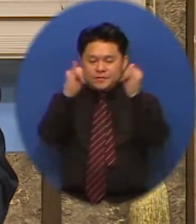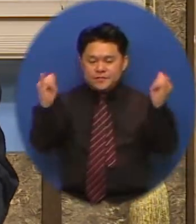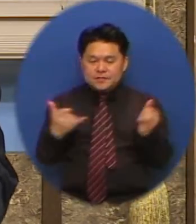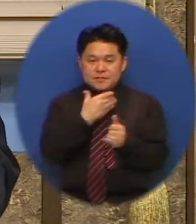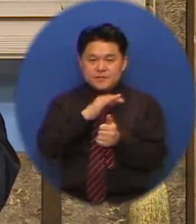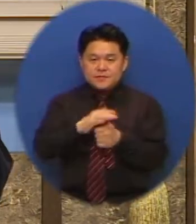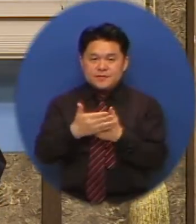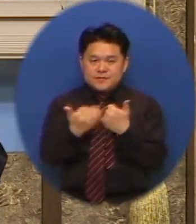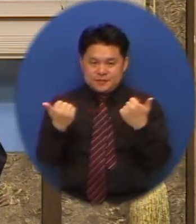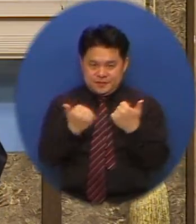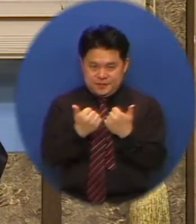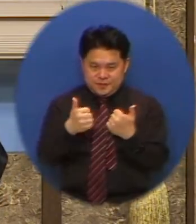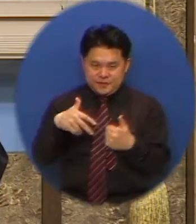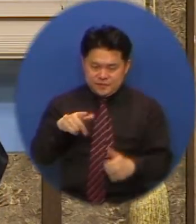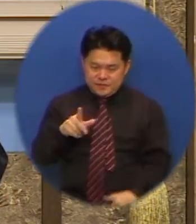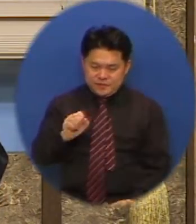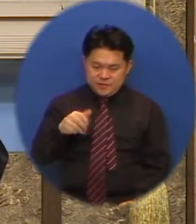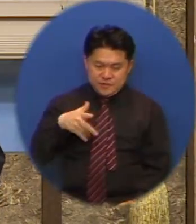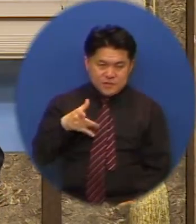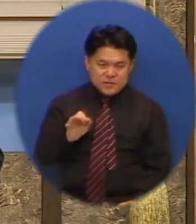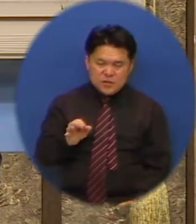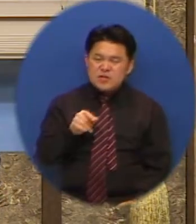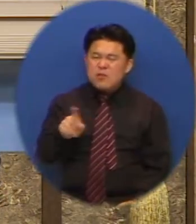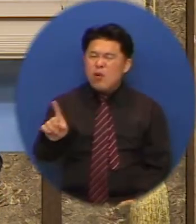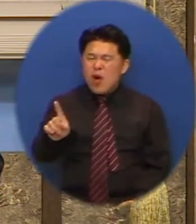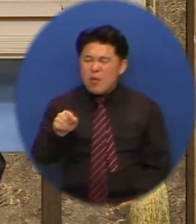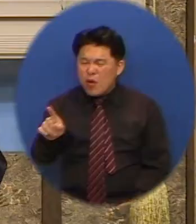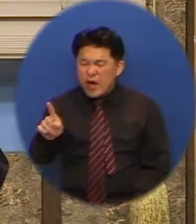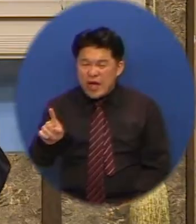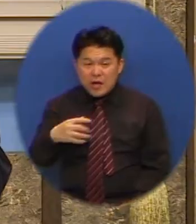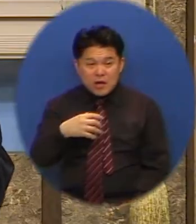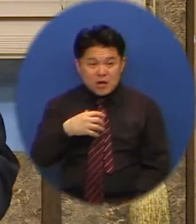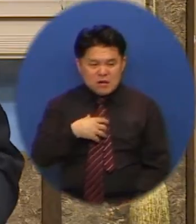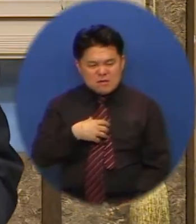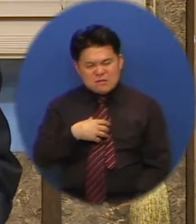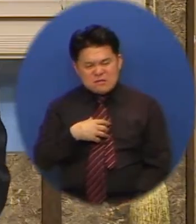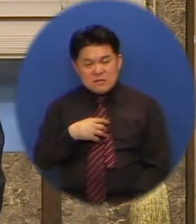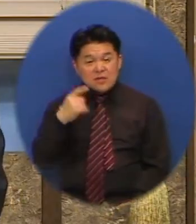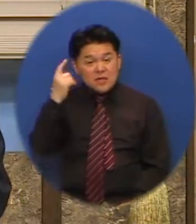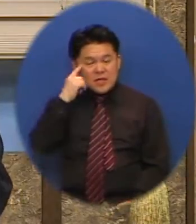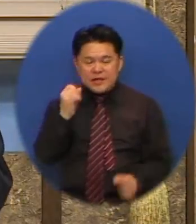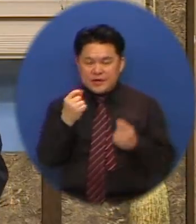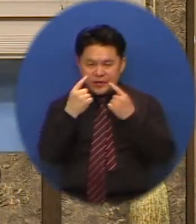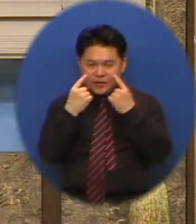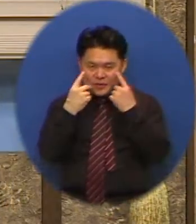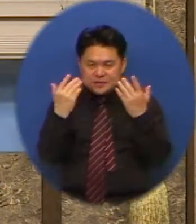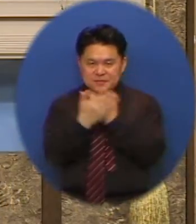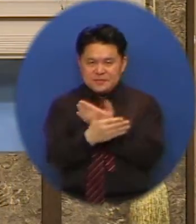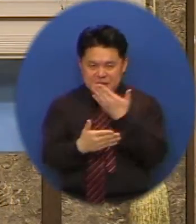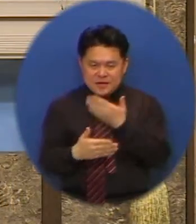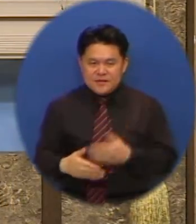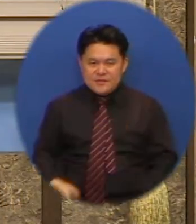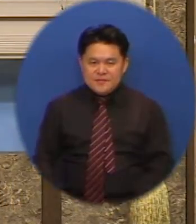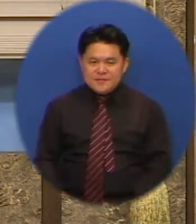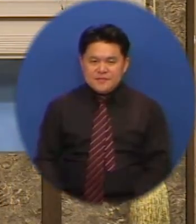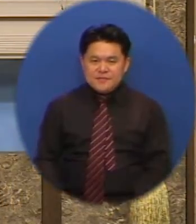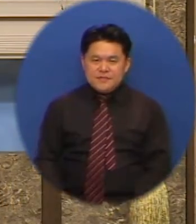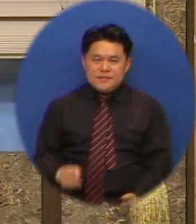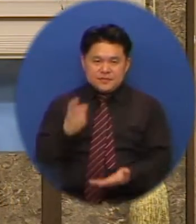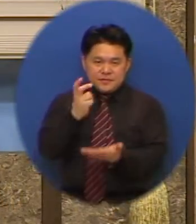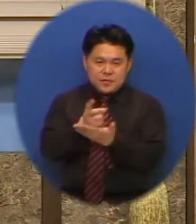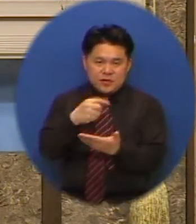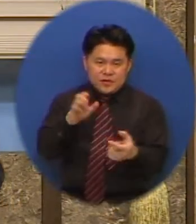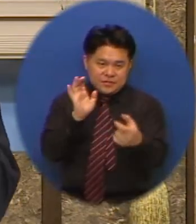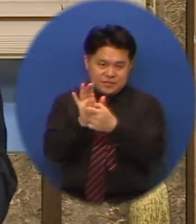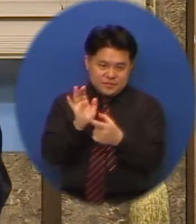사회복지협의회의 그 정체성 위기가 해결이 될 수 있다. 그래서 그렇게 하려면은 그렇게 할 수 있는 법적 근거를